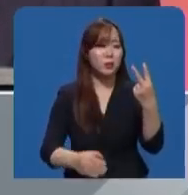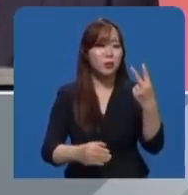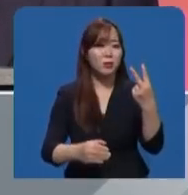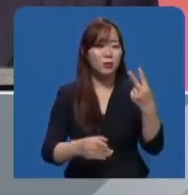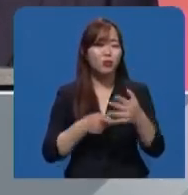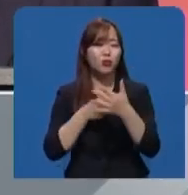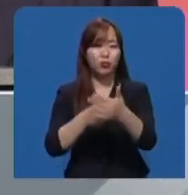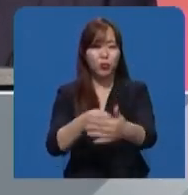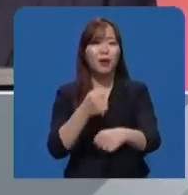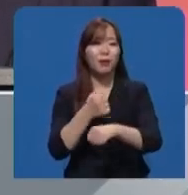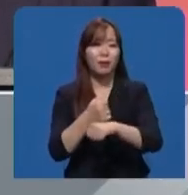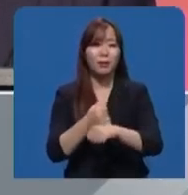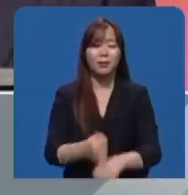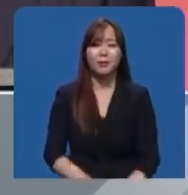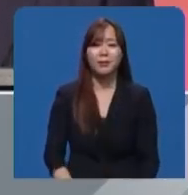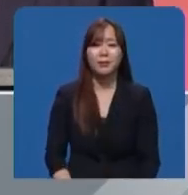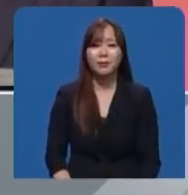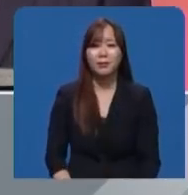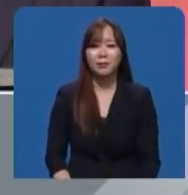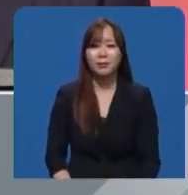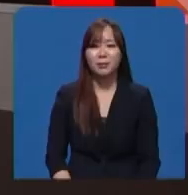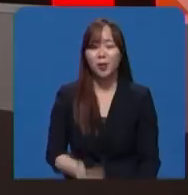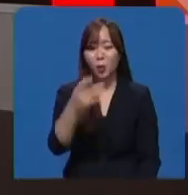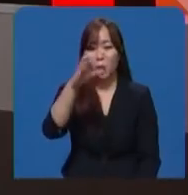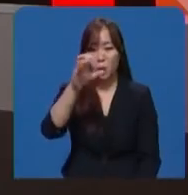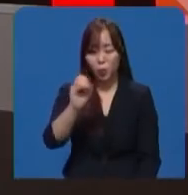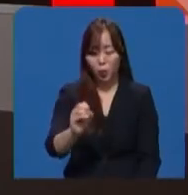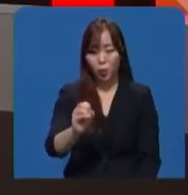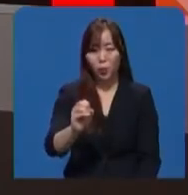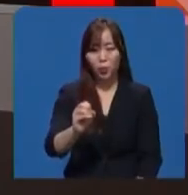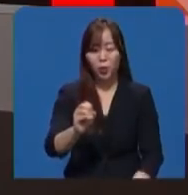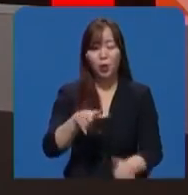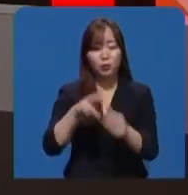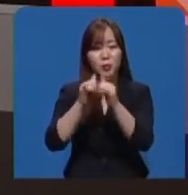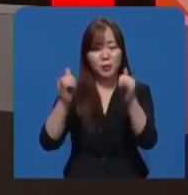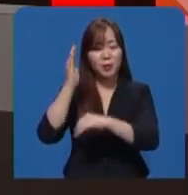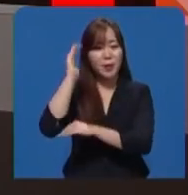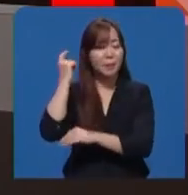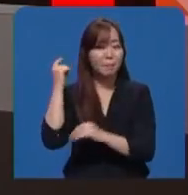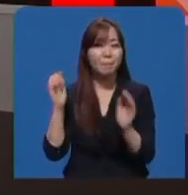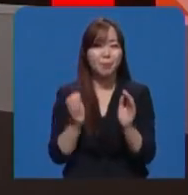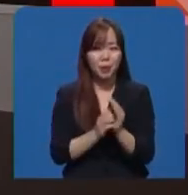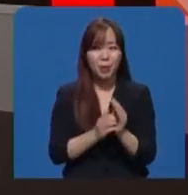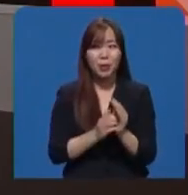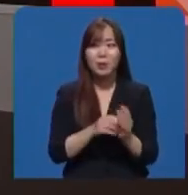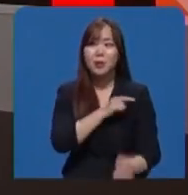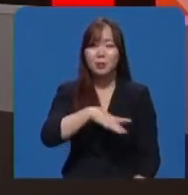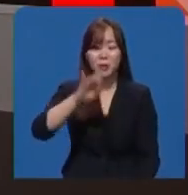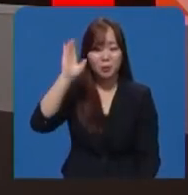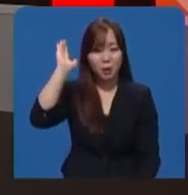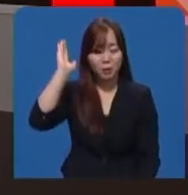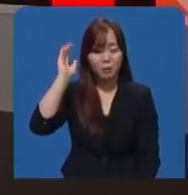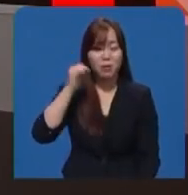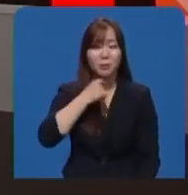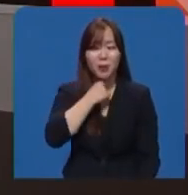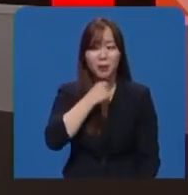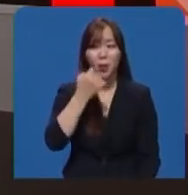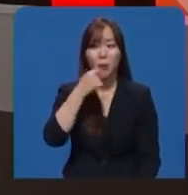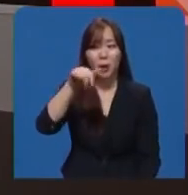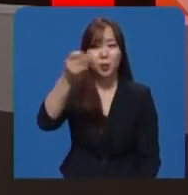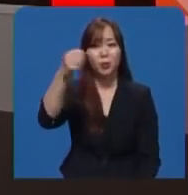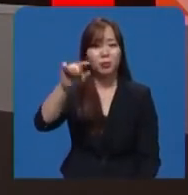복지를 추진하도록 하겠습니다. 예, 홍준표 후보의 경제 공약 들어봤고요. 맨 먼저 발언권 신청하신 황교안